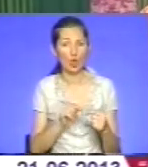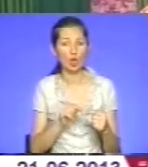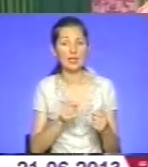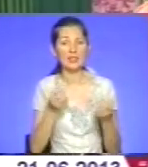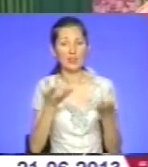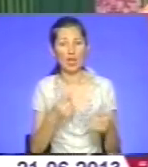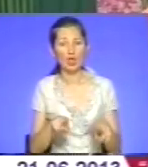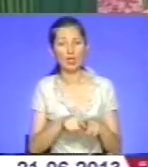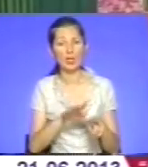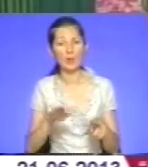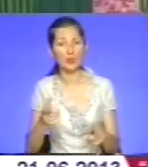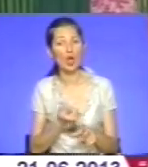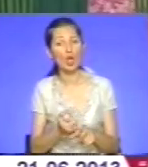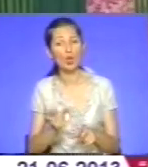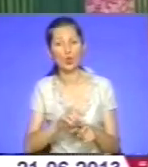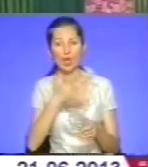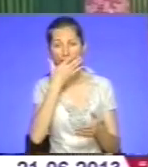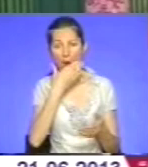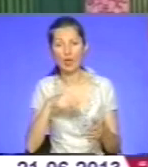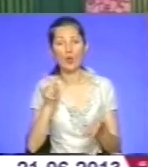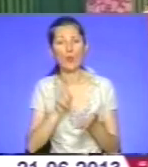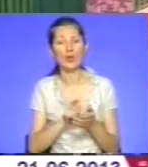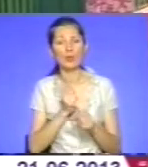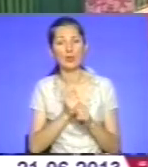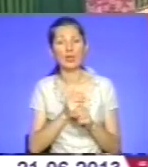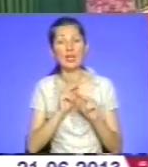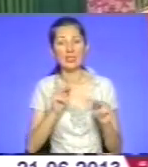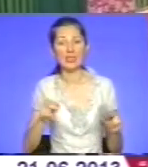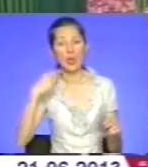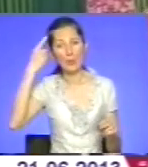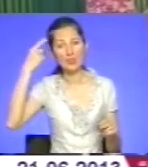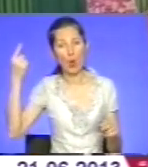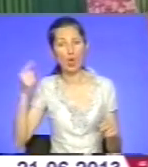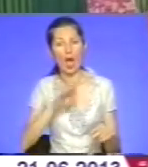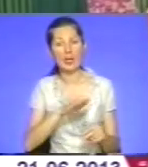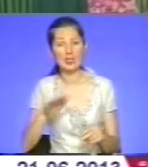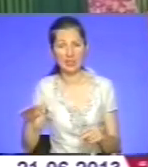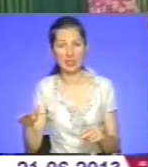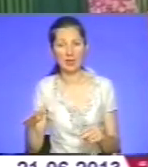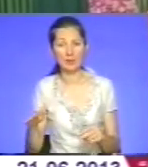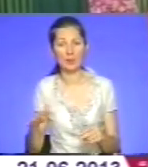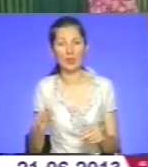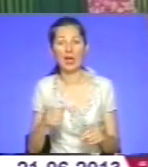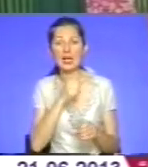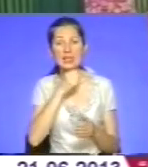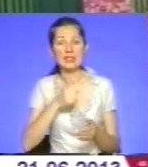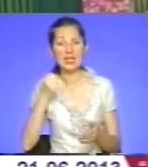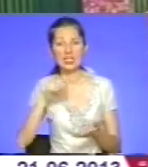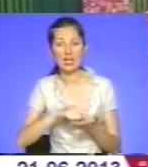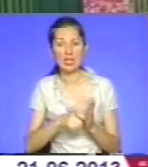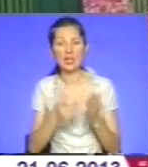з такими дітьми дуже гарно повинні працювати шкільні психологи. Діти старших класів,